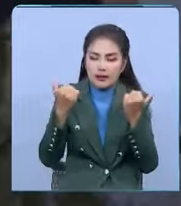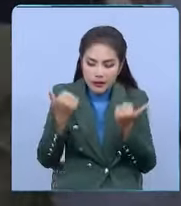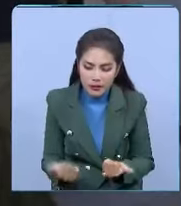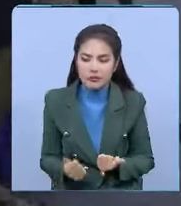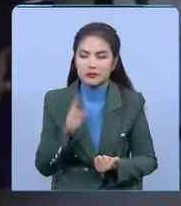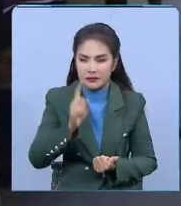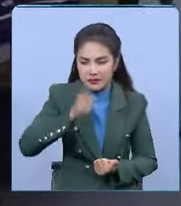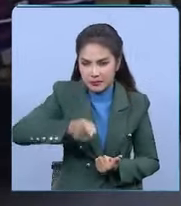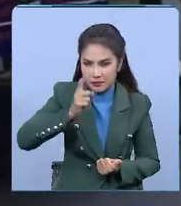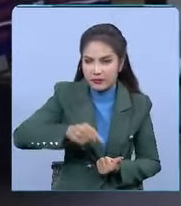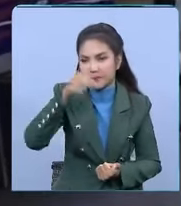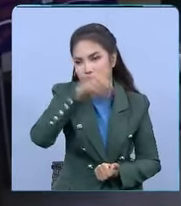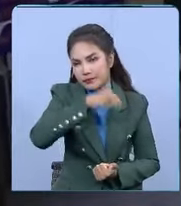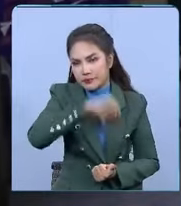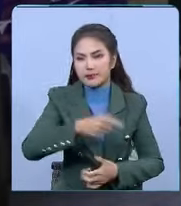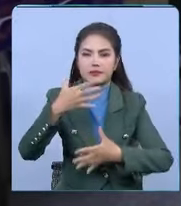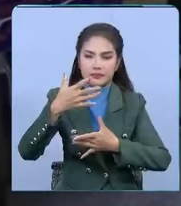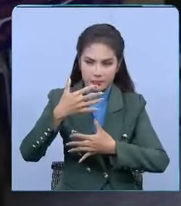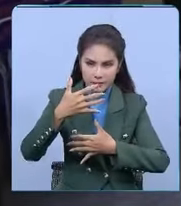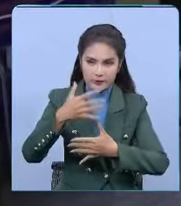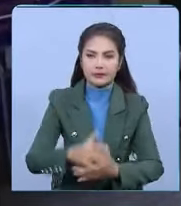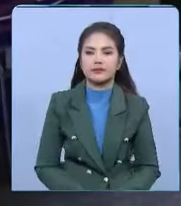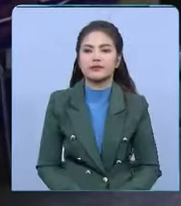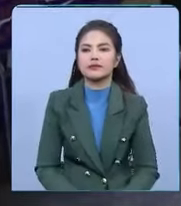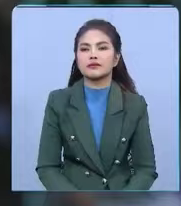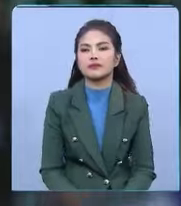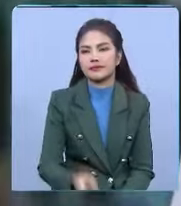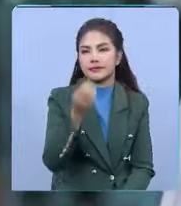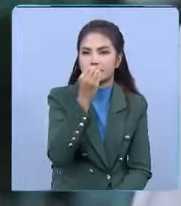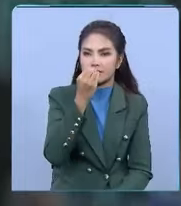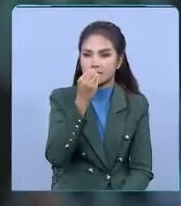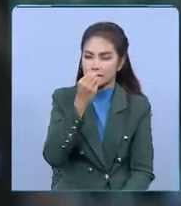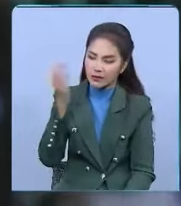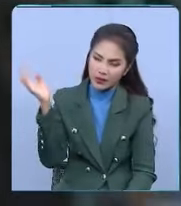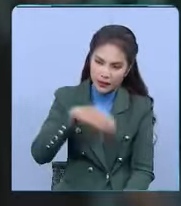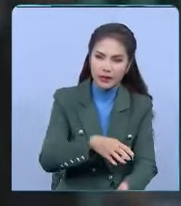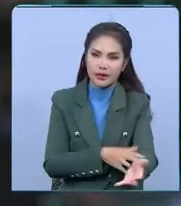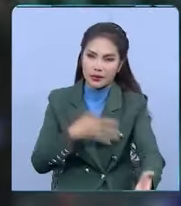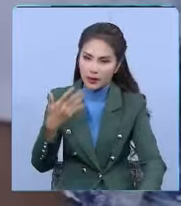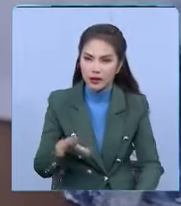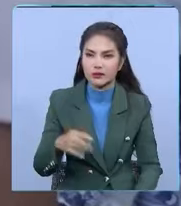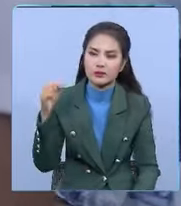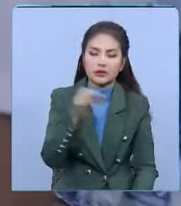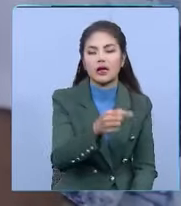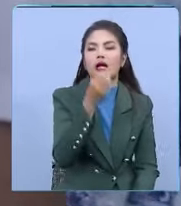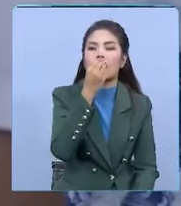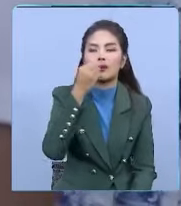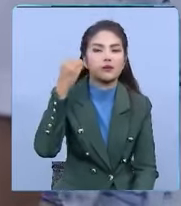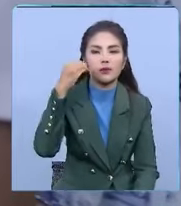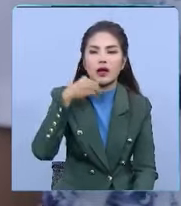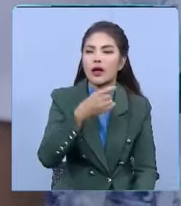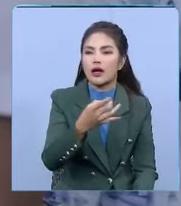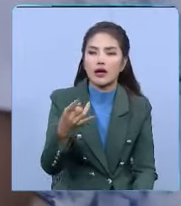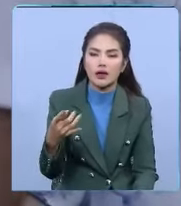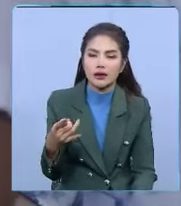ายังไงก็ต้องเป็นสาขาเยาวราชตรงวัดเกาะนี้เพราะอะไร ผมมาทานนานแล้ว เมนูที่มาที่นี่แล้วสั่งประจำคืออะไรครับ ก็เส้นใหญ่แ